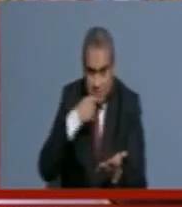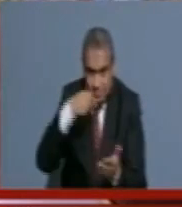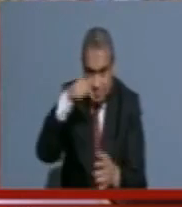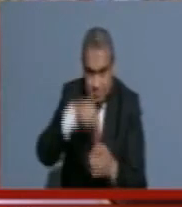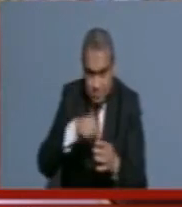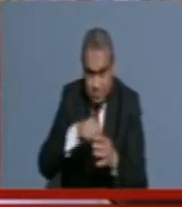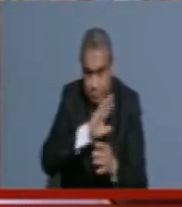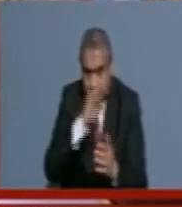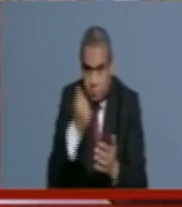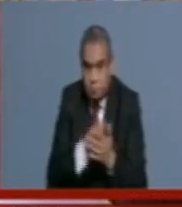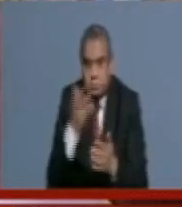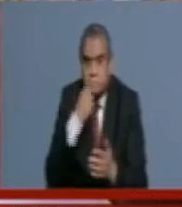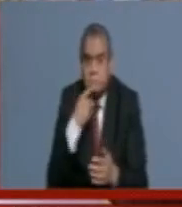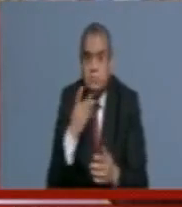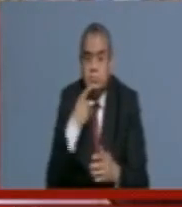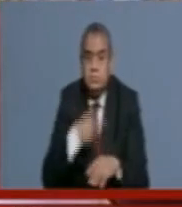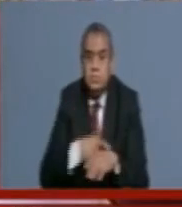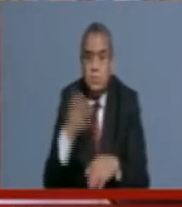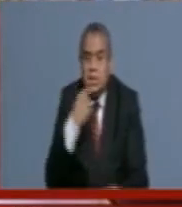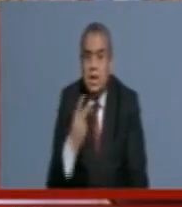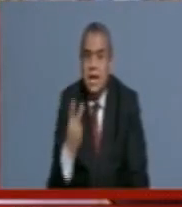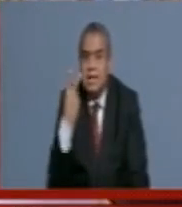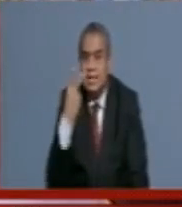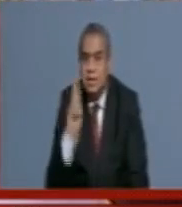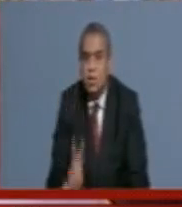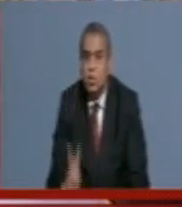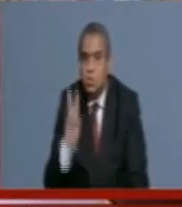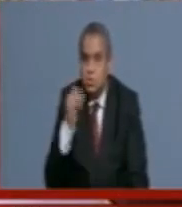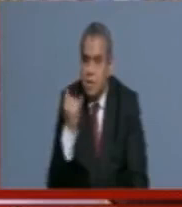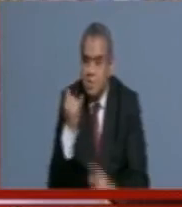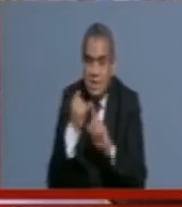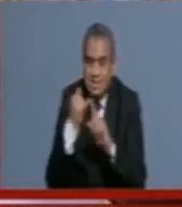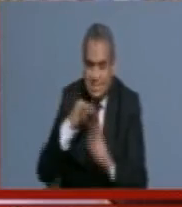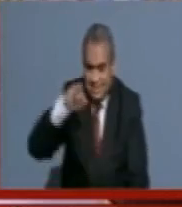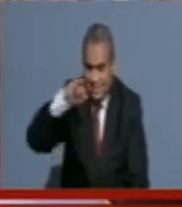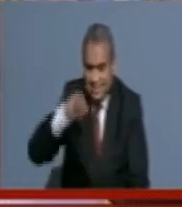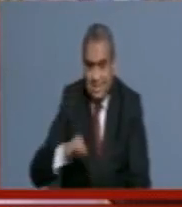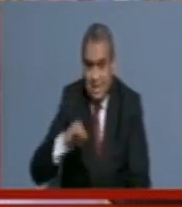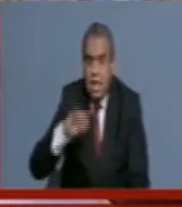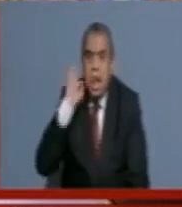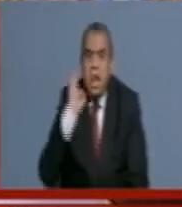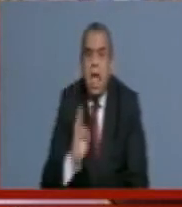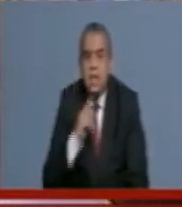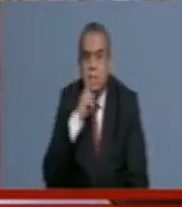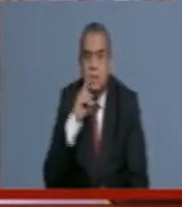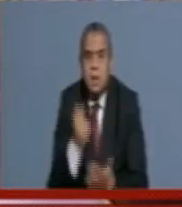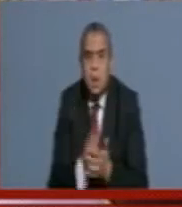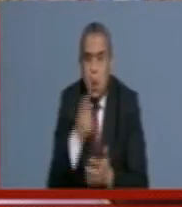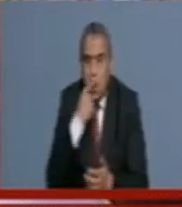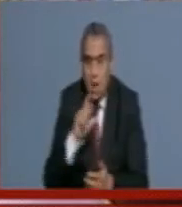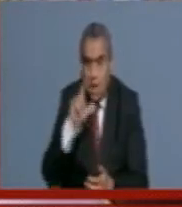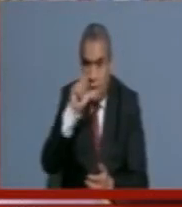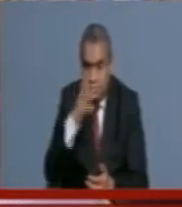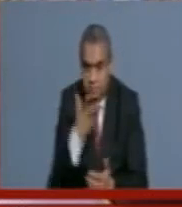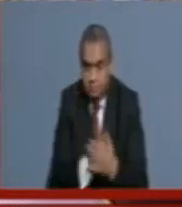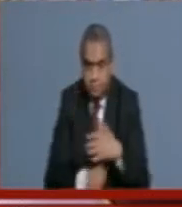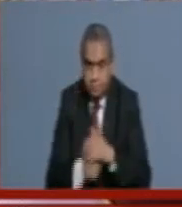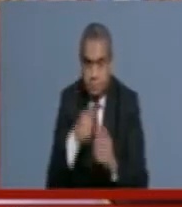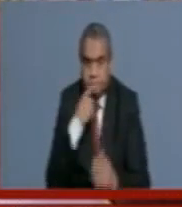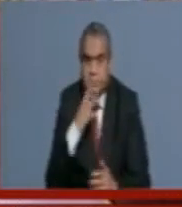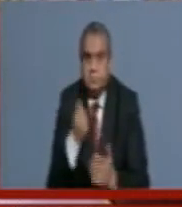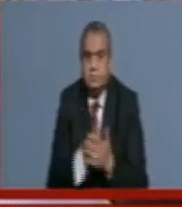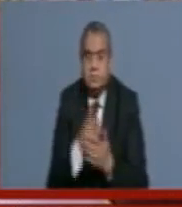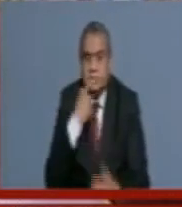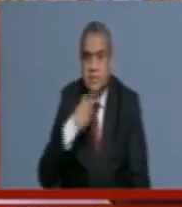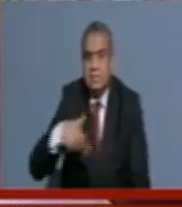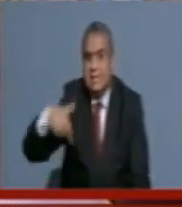يقعد 72 ساعه في عقله الاصبع، يعني يجب غمسه عقله الاصبع عليه. العبوه الواحده بيستخدمها من 60 ل